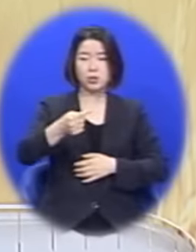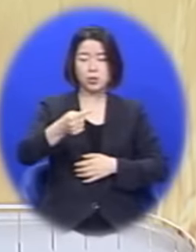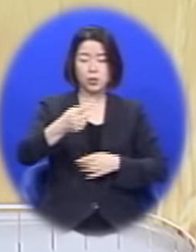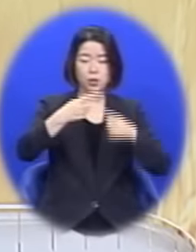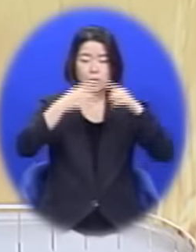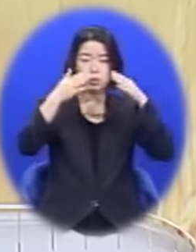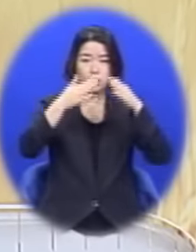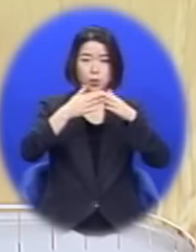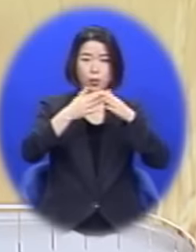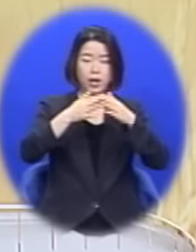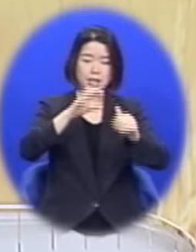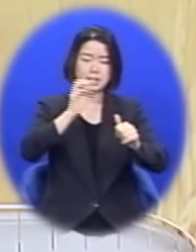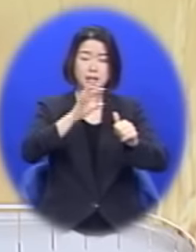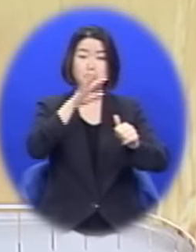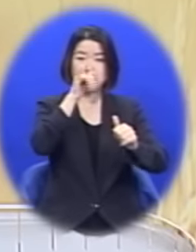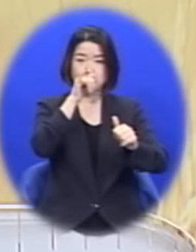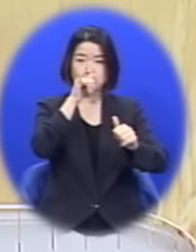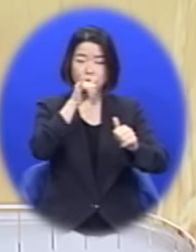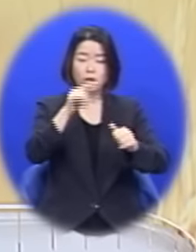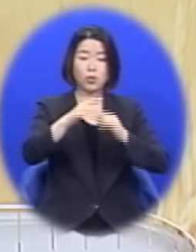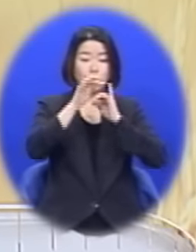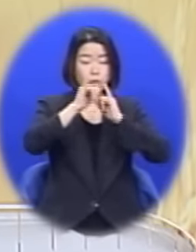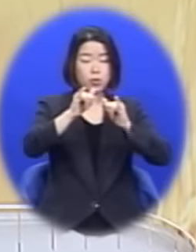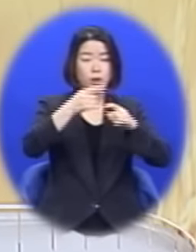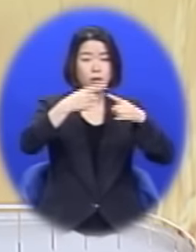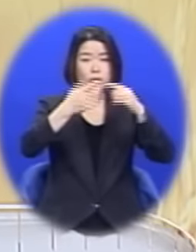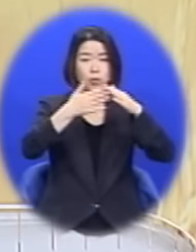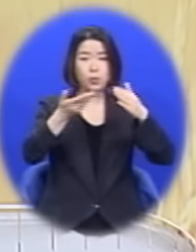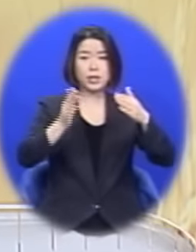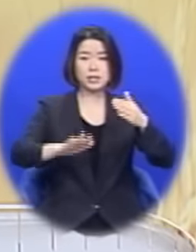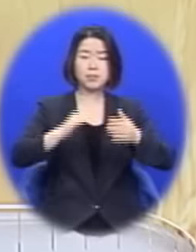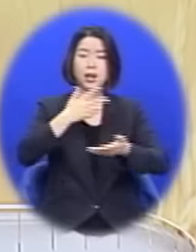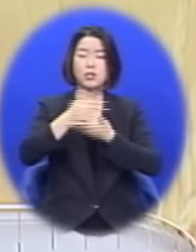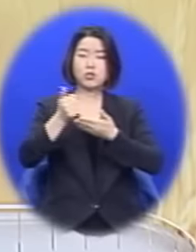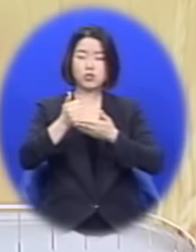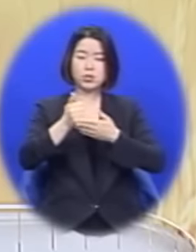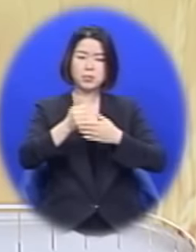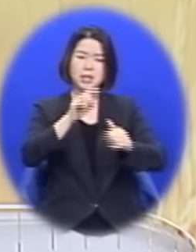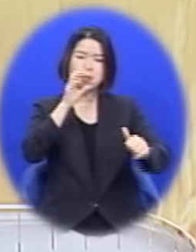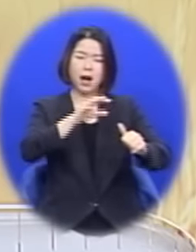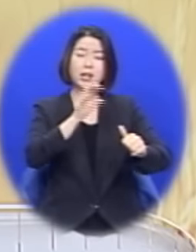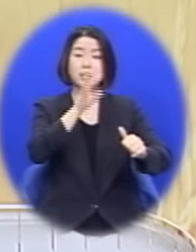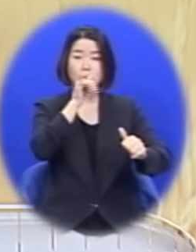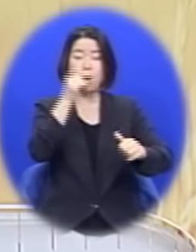교회예요. 그런데 하나님이 책망하셨어요. 왜? 첫사랑을 잃어버렸더니.